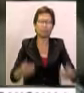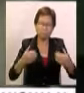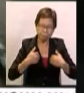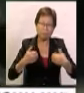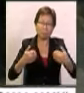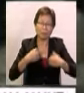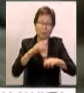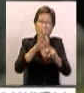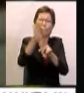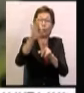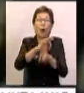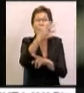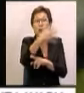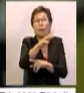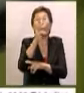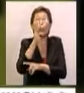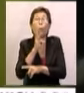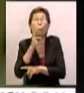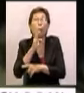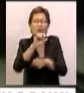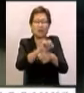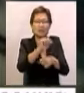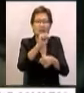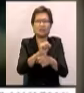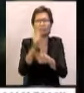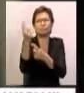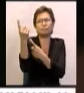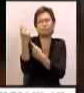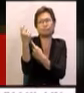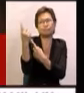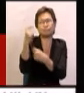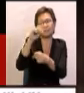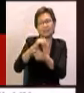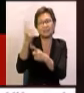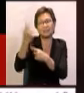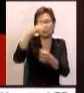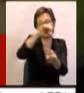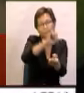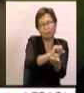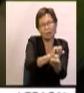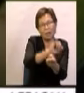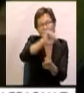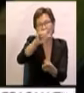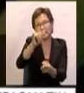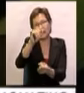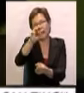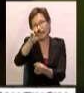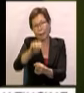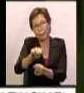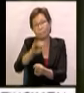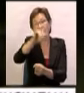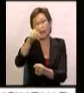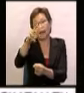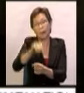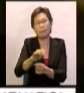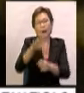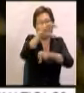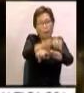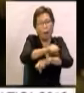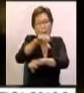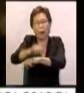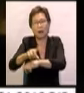Juga di Pulau Pinang, 15 wanita yang bekerja sebagai GRO ditahan Jabatan Imigresen dalam 2 serbuan di